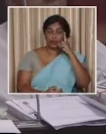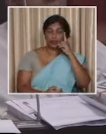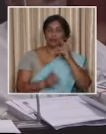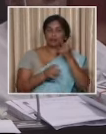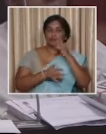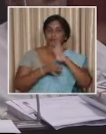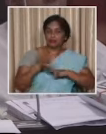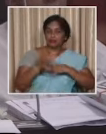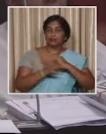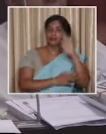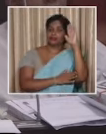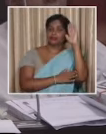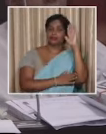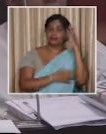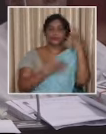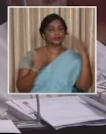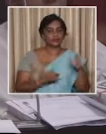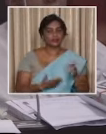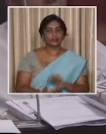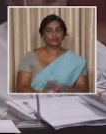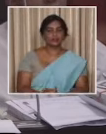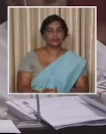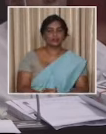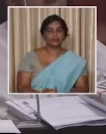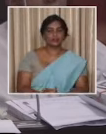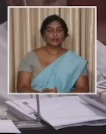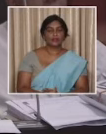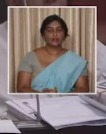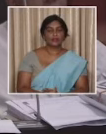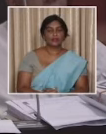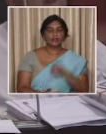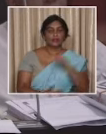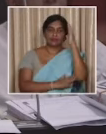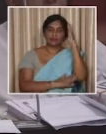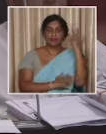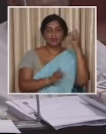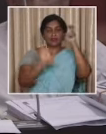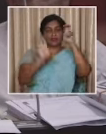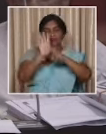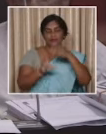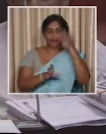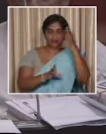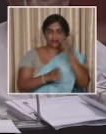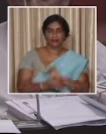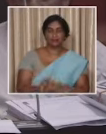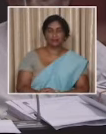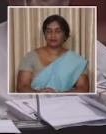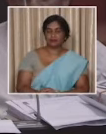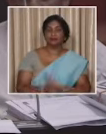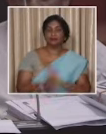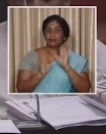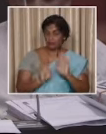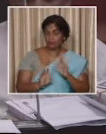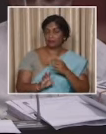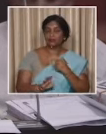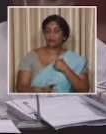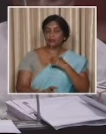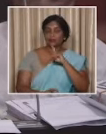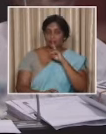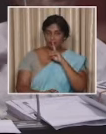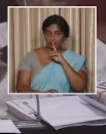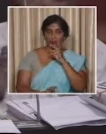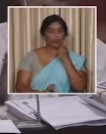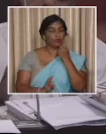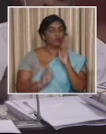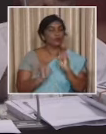එකේ බෝ අතිස්සුවනේ. ඔබතුමා නම් අතිස්සුවේ නැහැ. ඔබතුමා බුලස්සනේ හිටියේ. හැබැයි මං කියන්නේ අනිතක